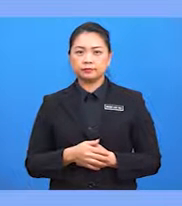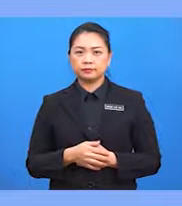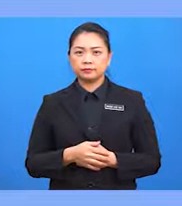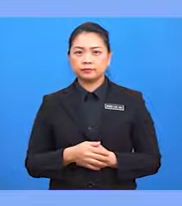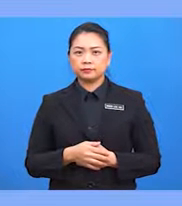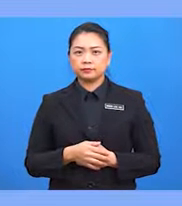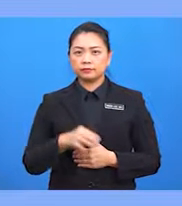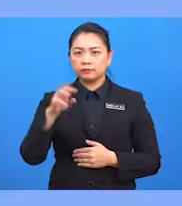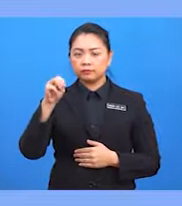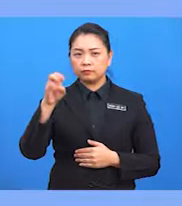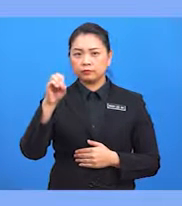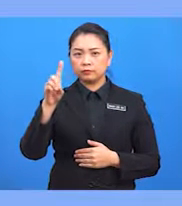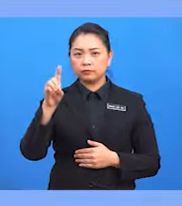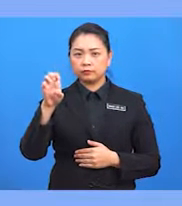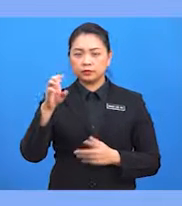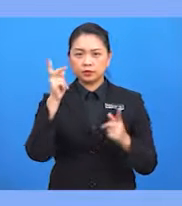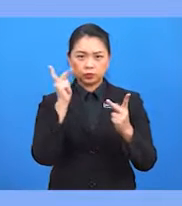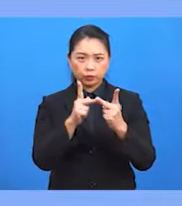Mode yang sesuai adalah mode RGB.